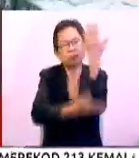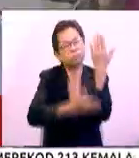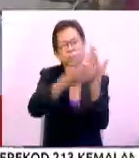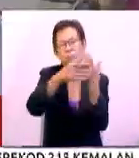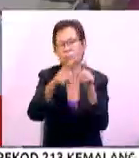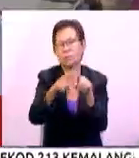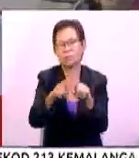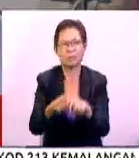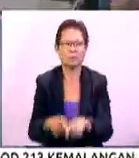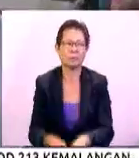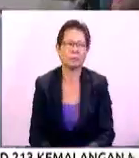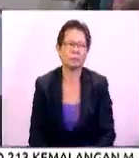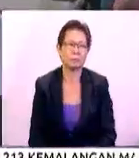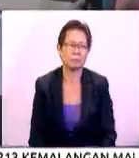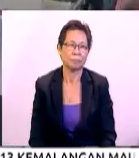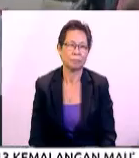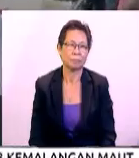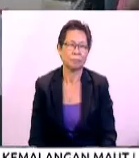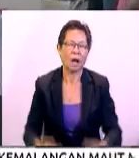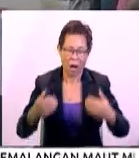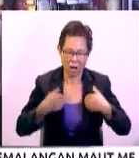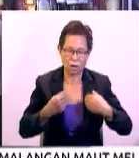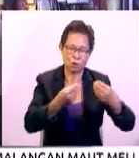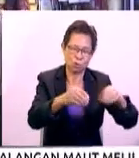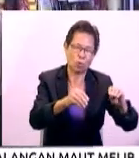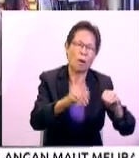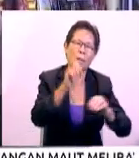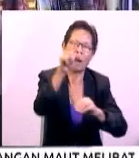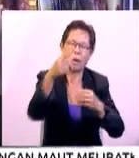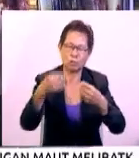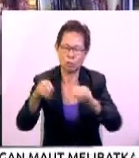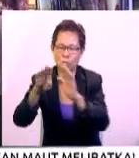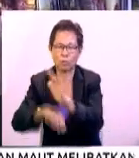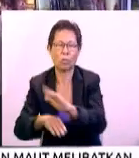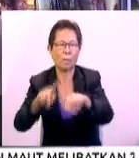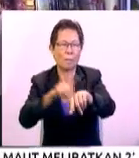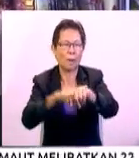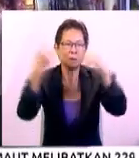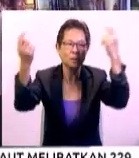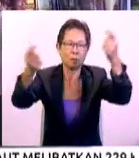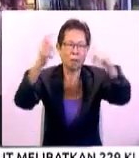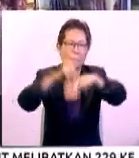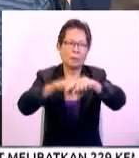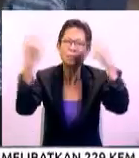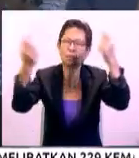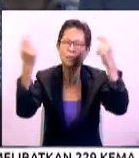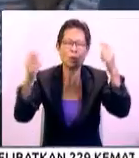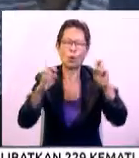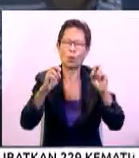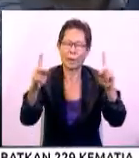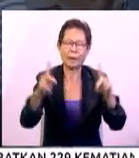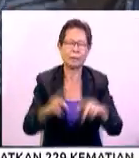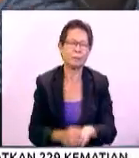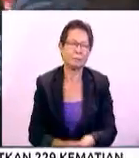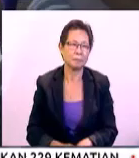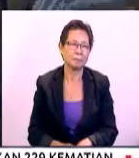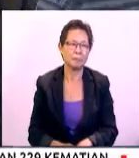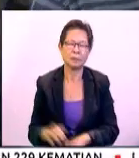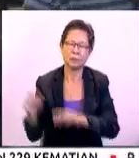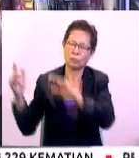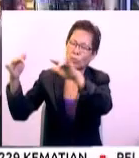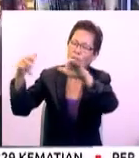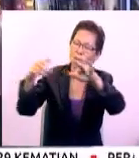tiada dakwa-dakwi lah. Ada orang jual mahal, jual murah. Jualan masa musim perayaan okeylah, bagus pasal masing-masing